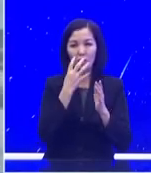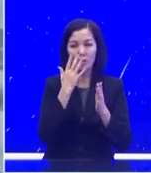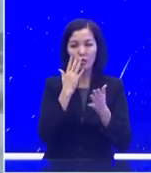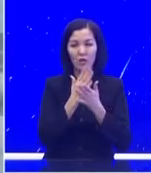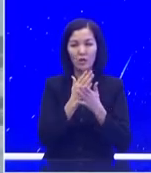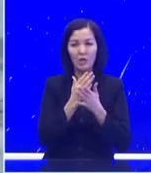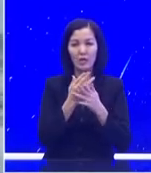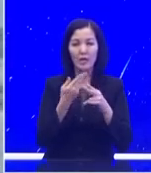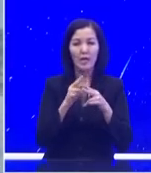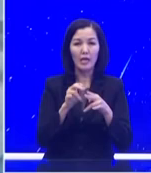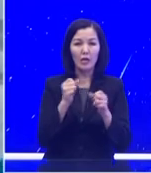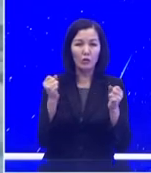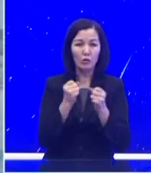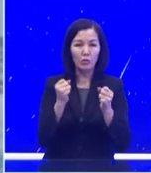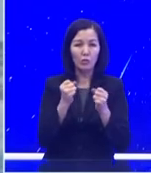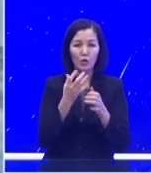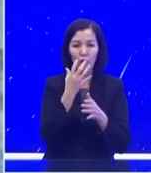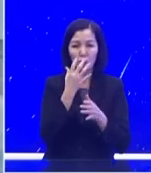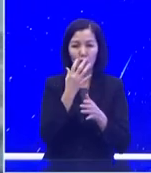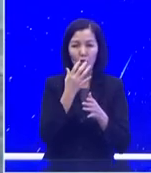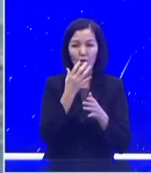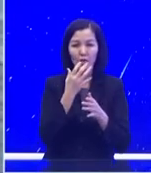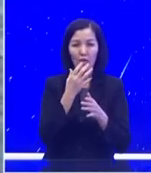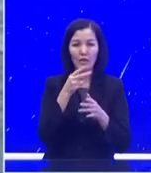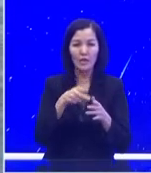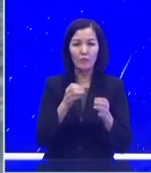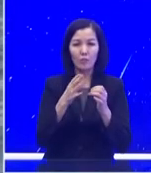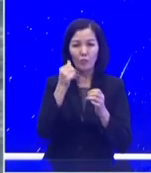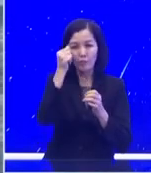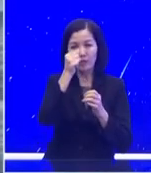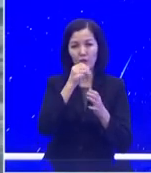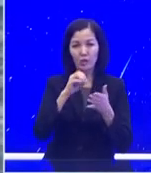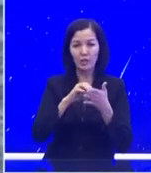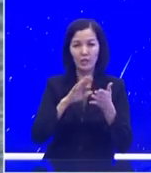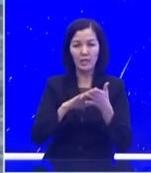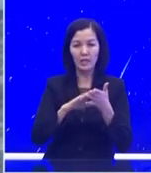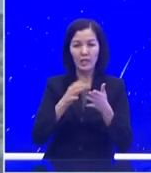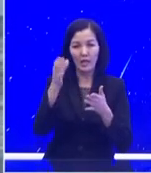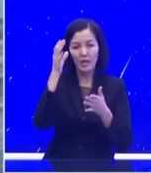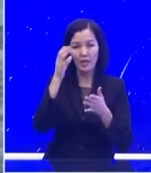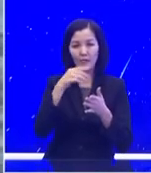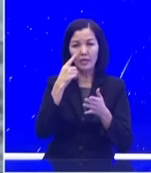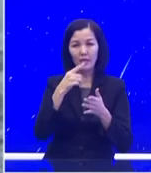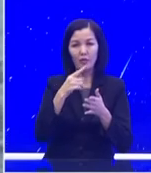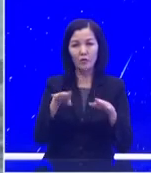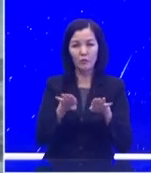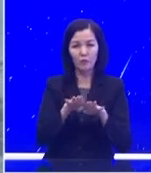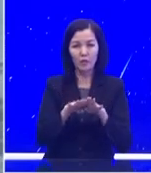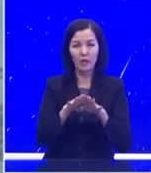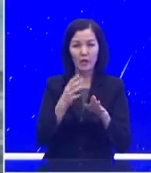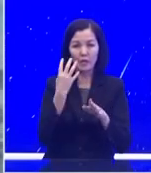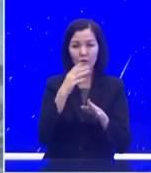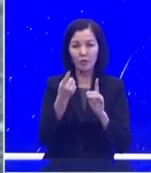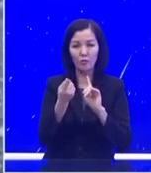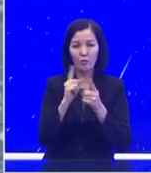дейін ең суық континенттегі жылы ауа температурасы 2015 жылы тіркелген. Ғалымдардың айтуынша мұндай климаттық күрт